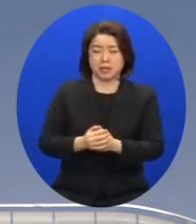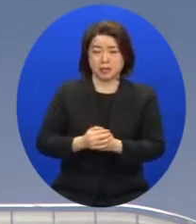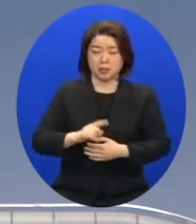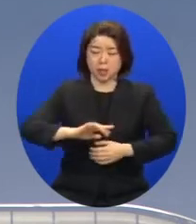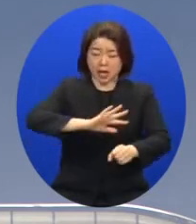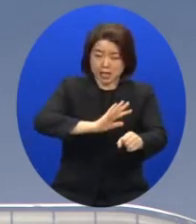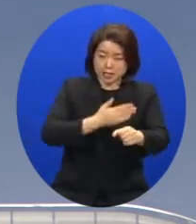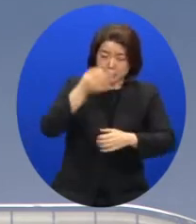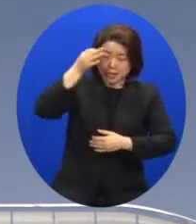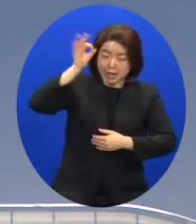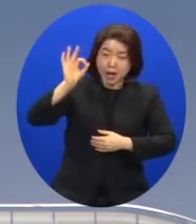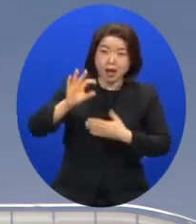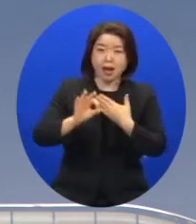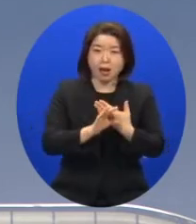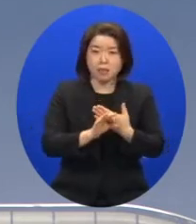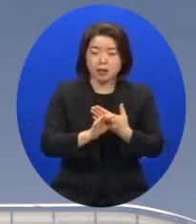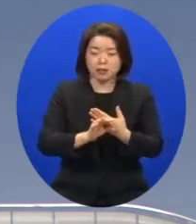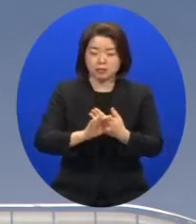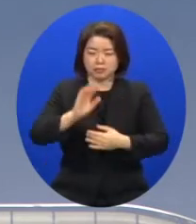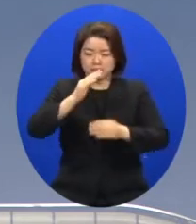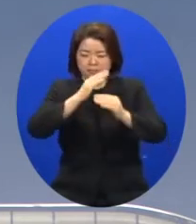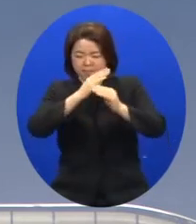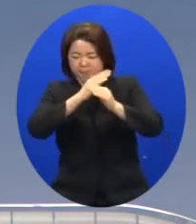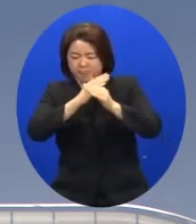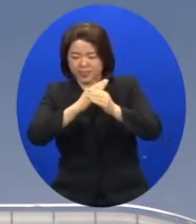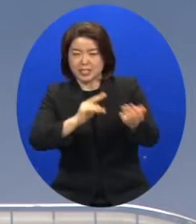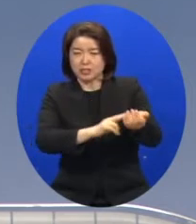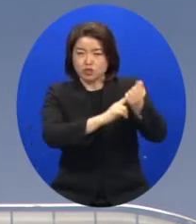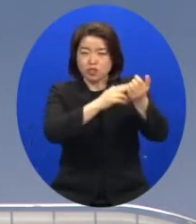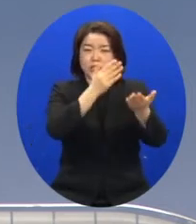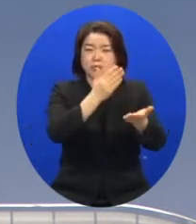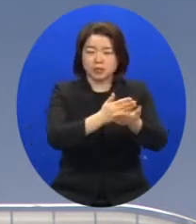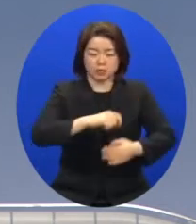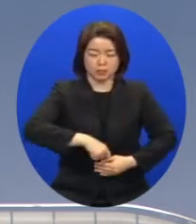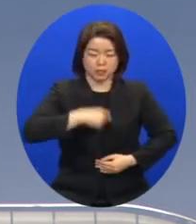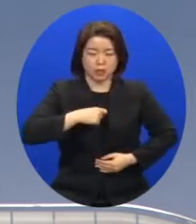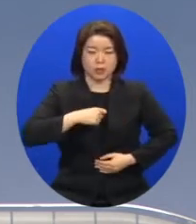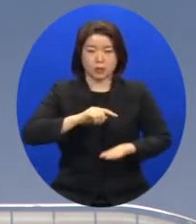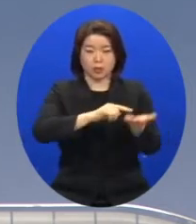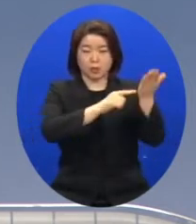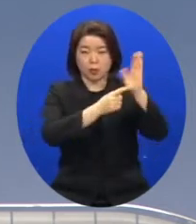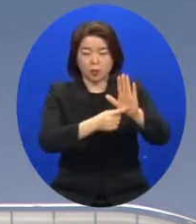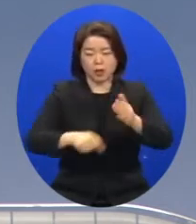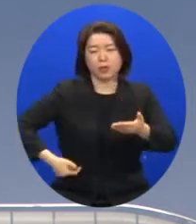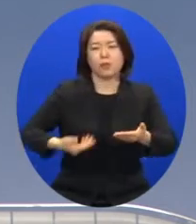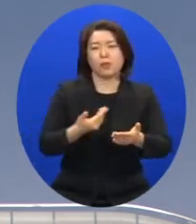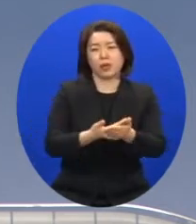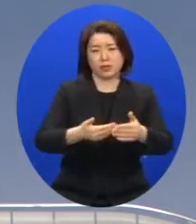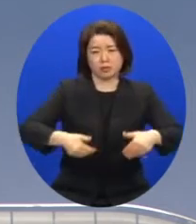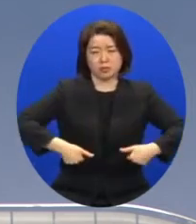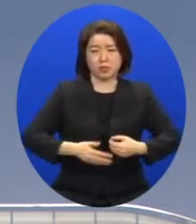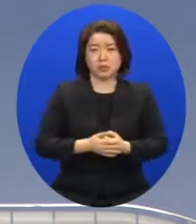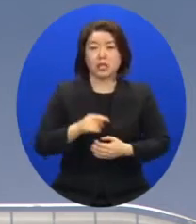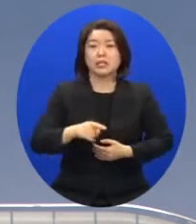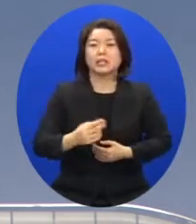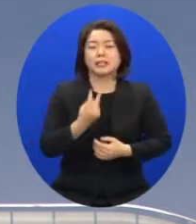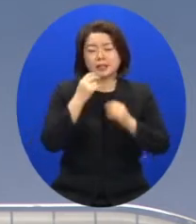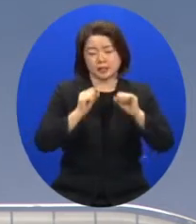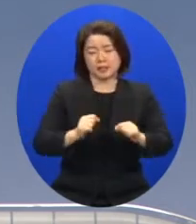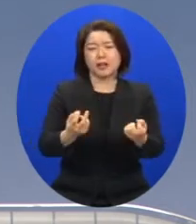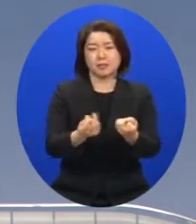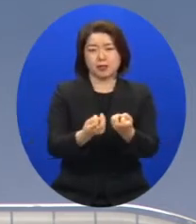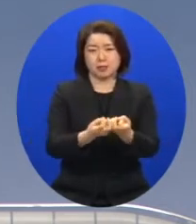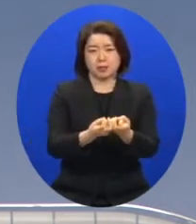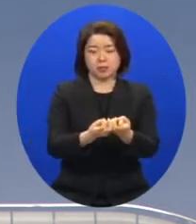지면 잘 때로 숨기지 말고 정직하게 고백하고 회개 크게 살길입니다 만약에 그